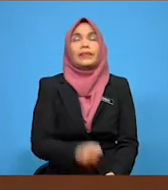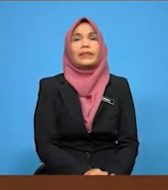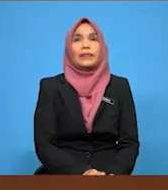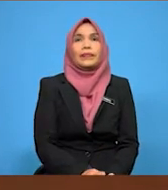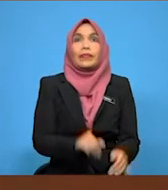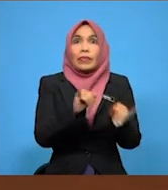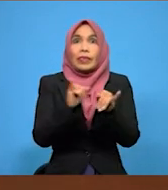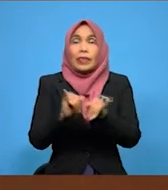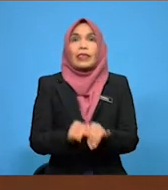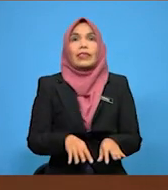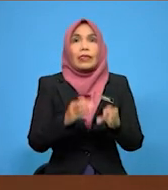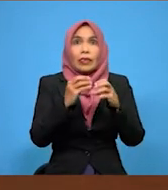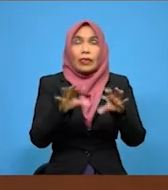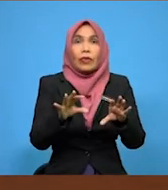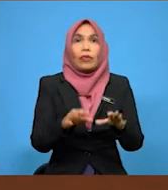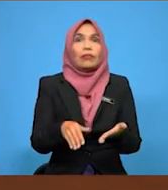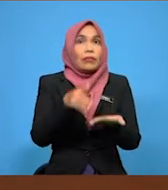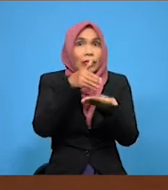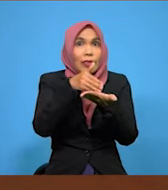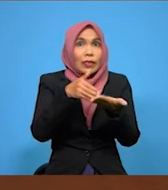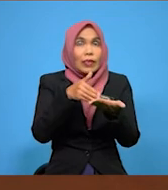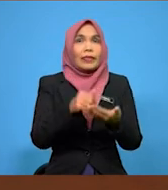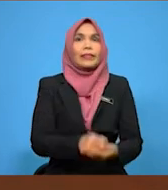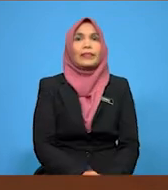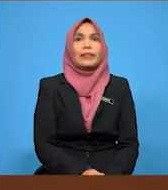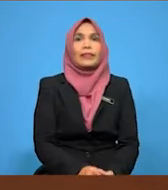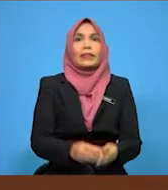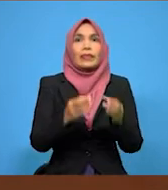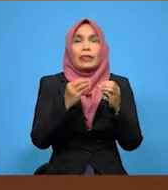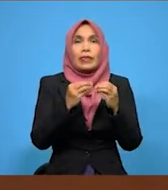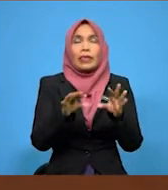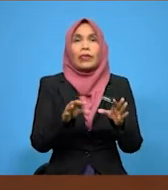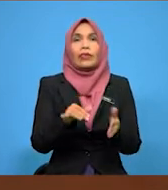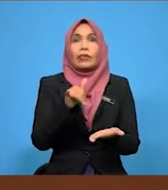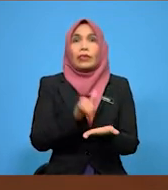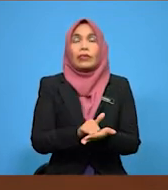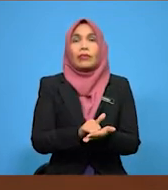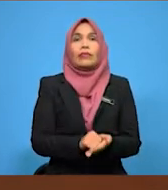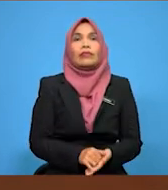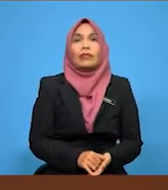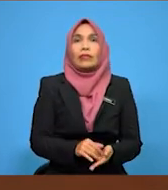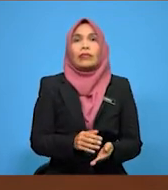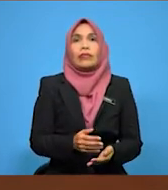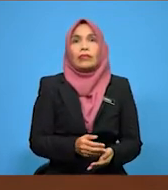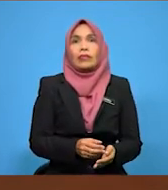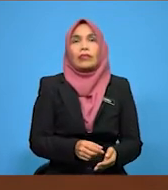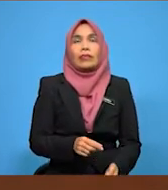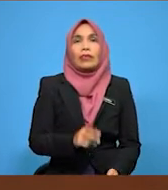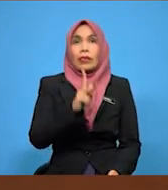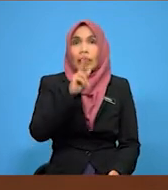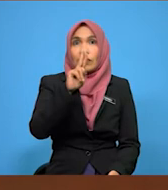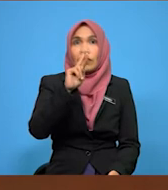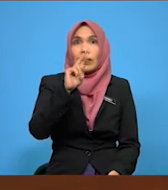Jika telur tersebut berada di tengah gelas, maka telur tersebut kurang segar dan masih boleh untuk